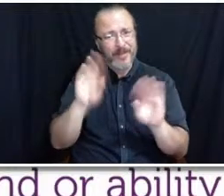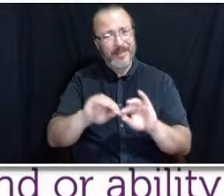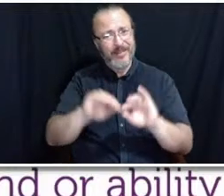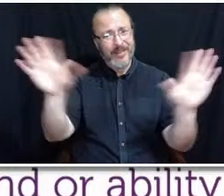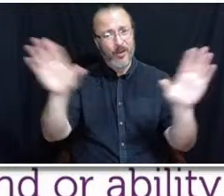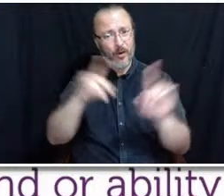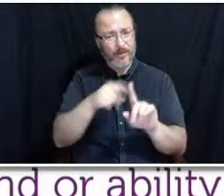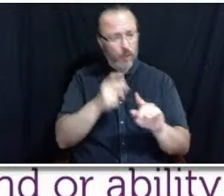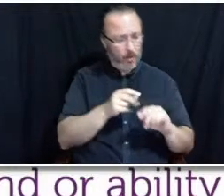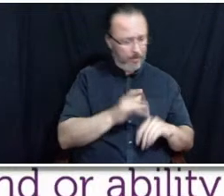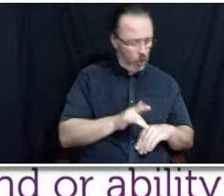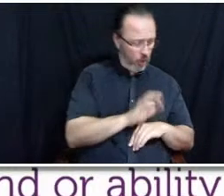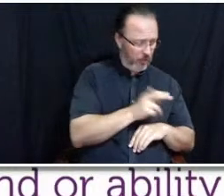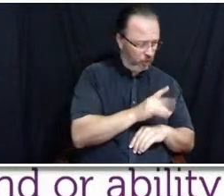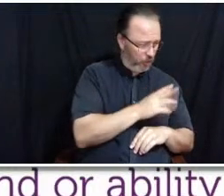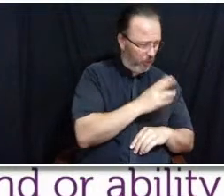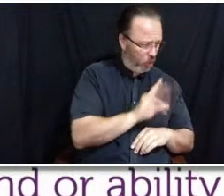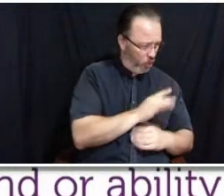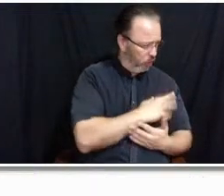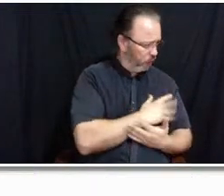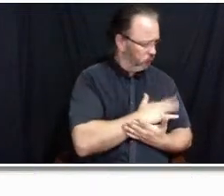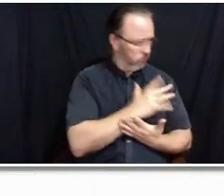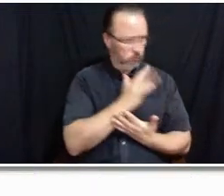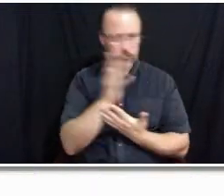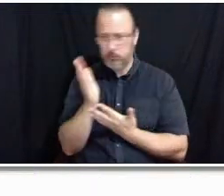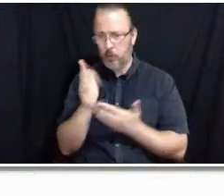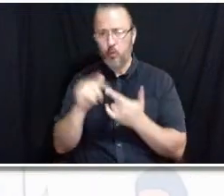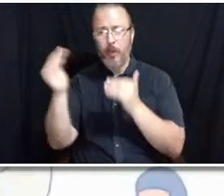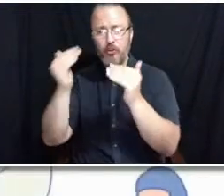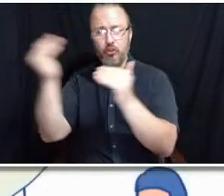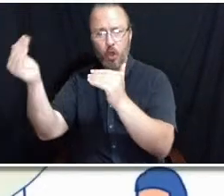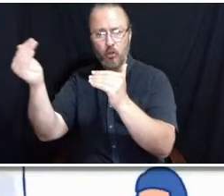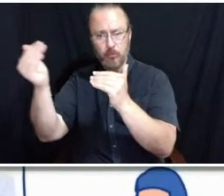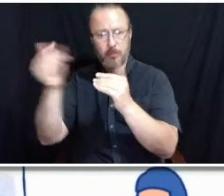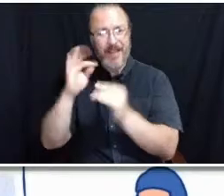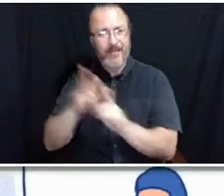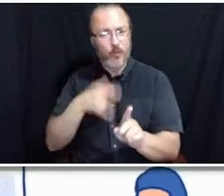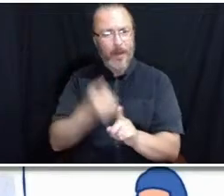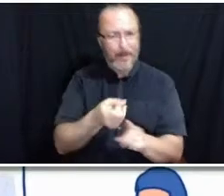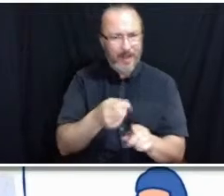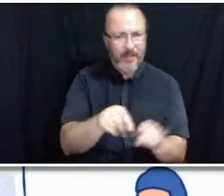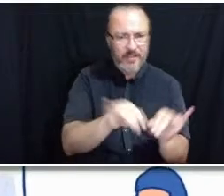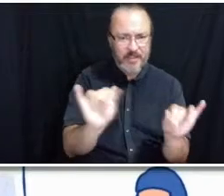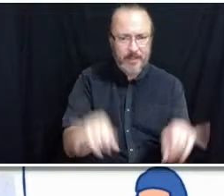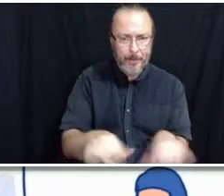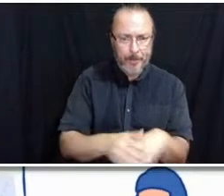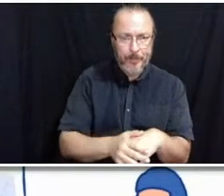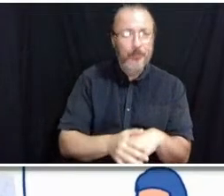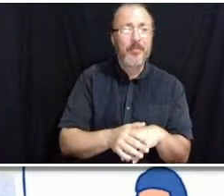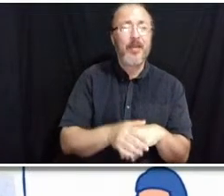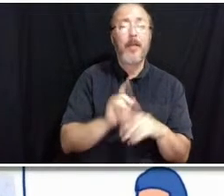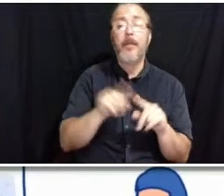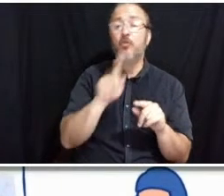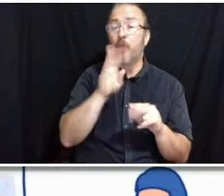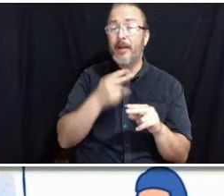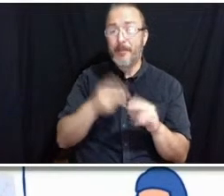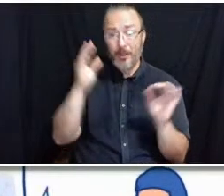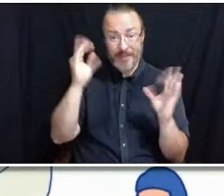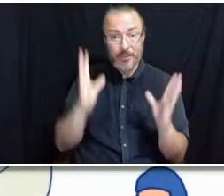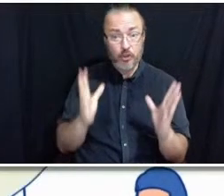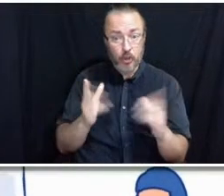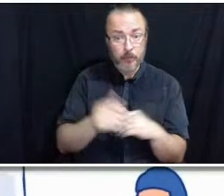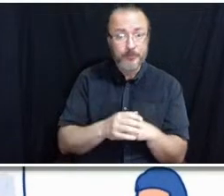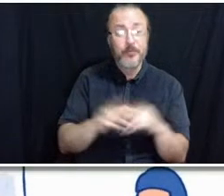petite enfance et jusqu'à l'âge adulte, si on veut que les interventions aient un impact. Mais pour passer aux enseignants,